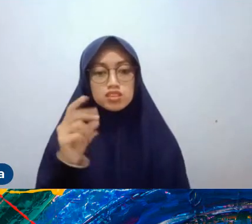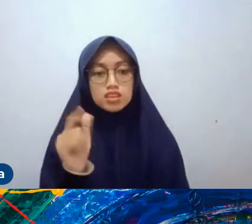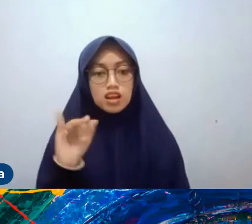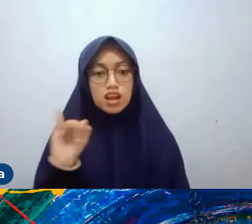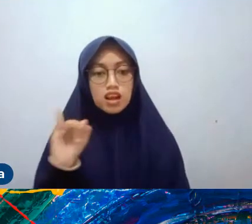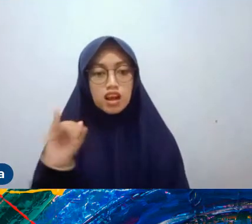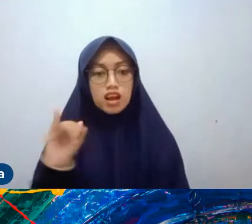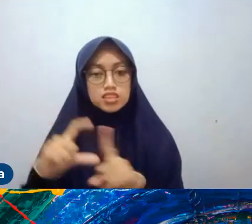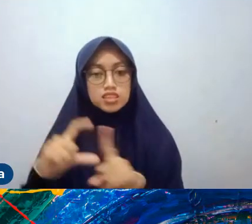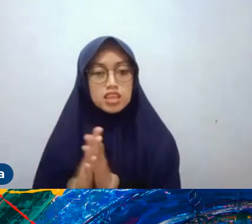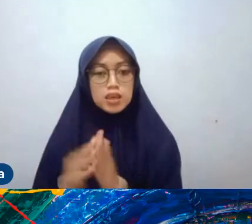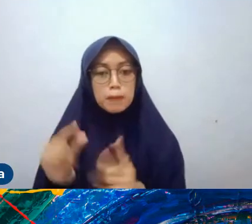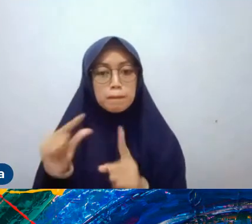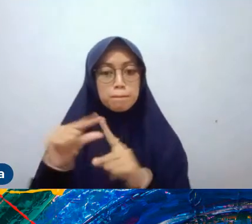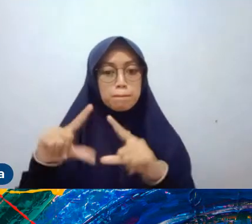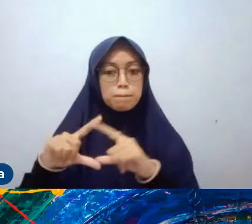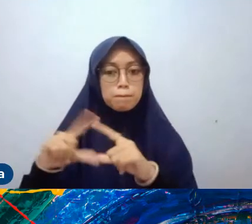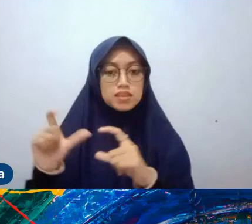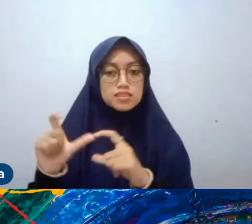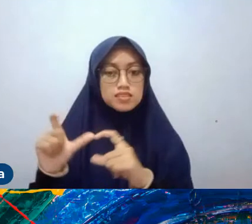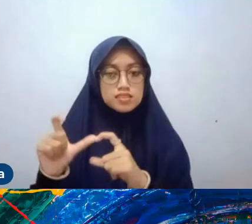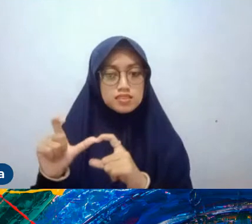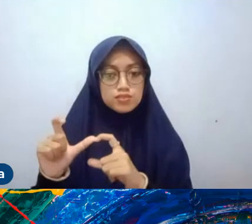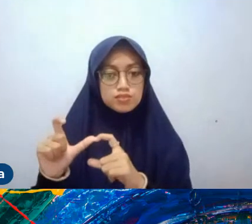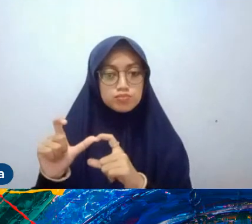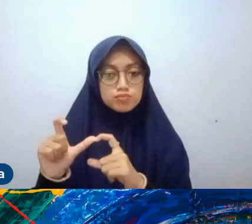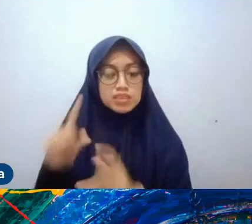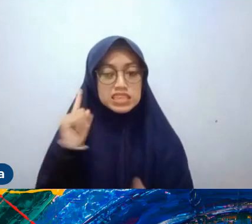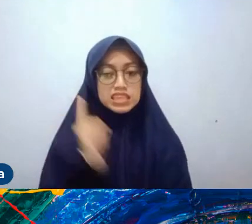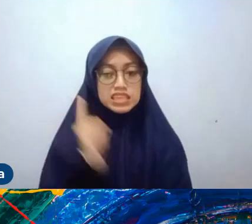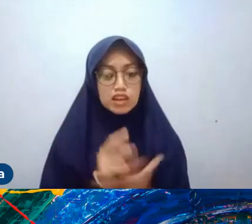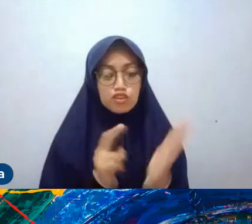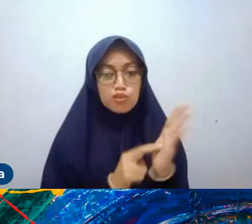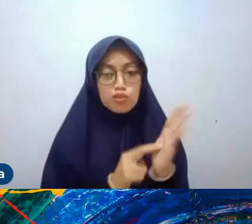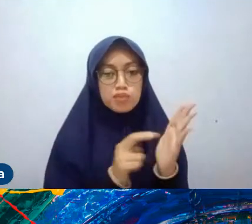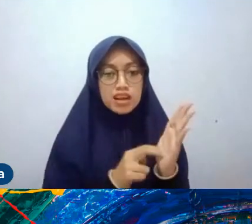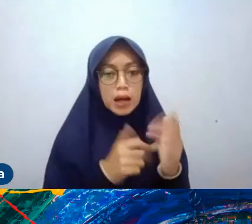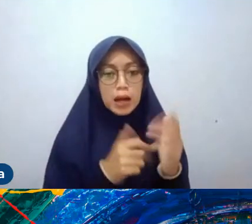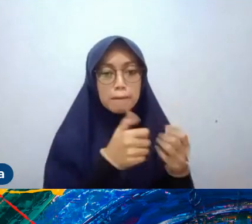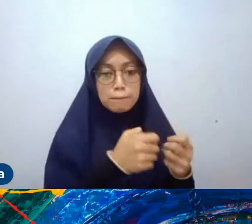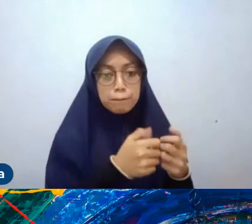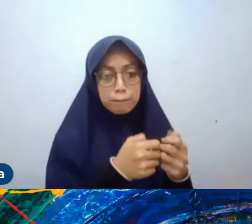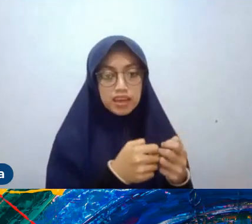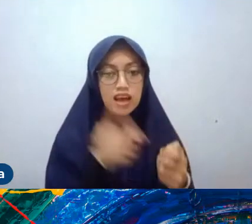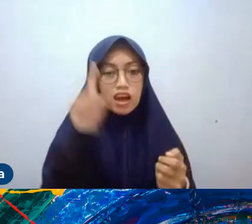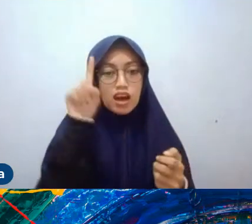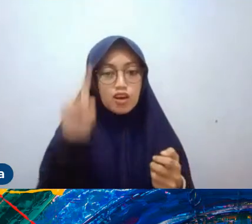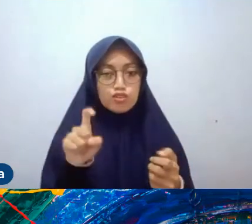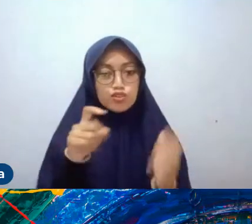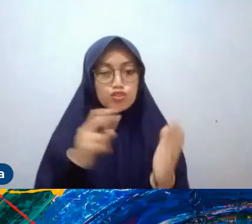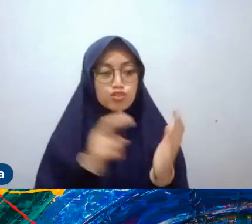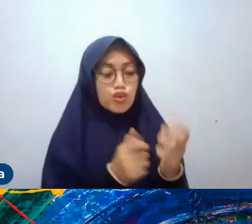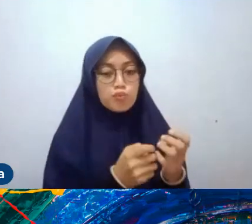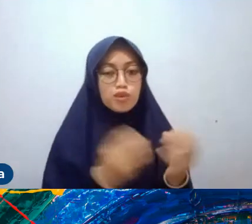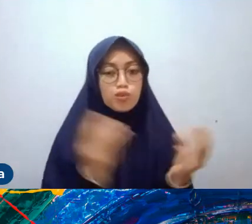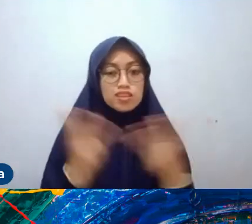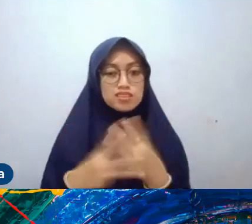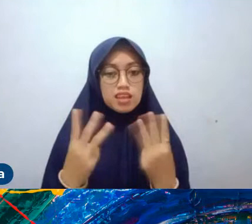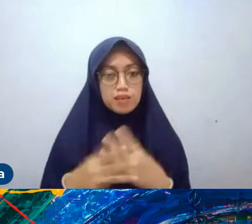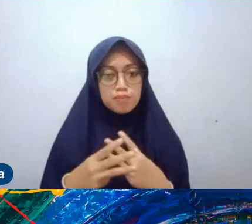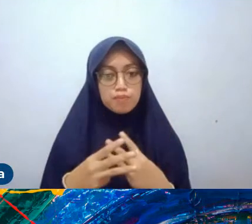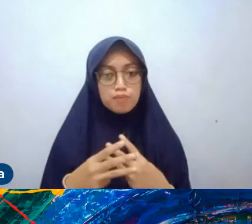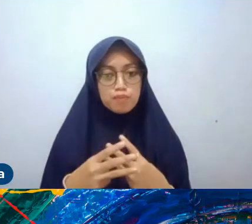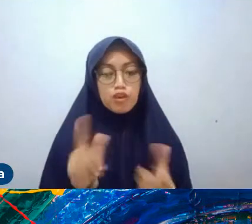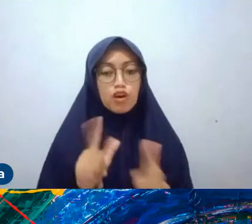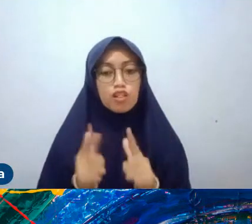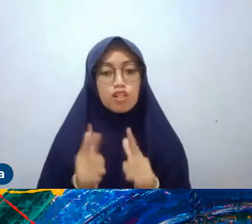Anda. Pastikan nomor HP yang diinput saat mendaftar adalah nomor WA. Bagi yang sudah punya akun,